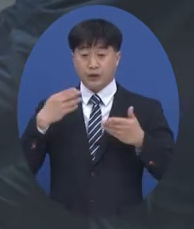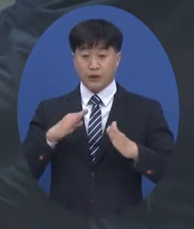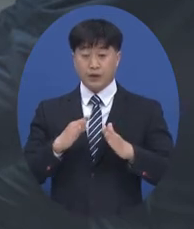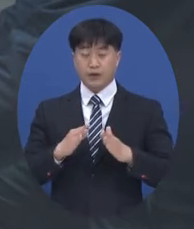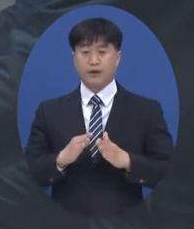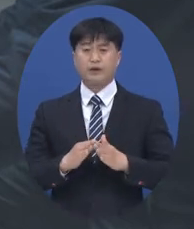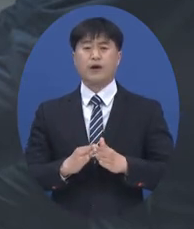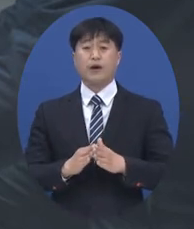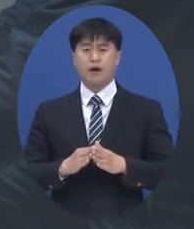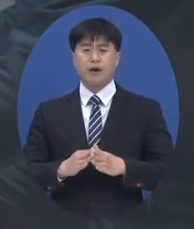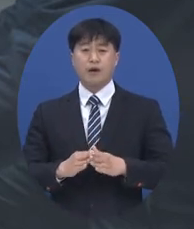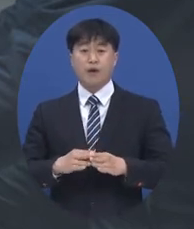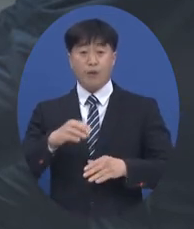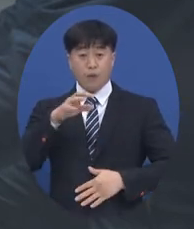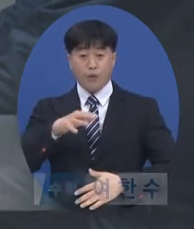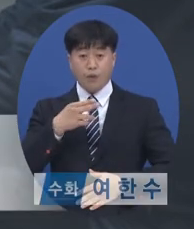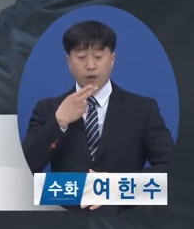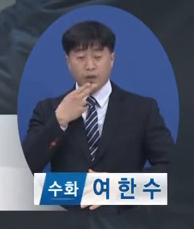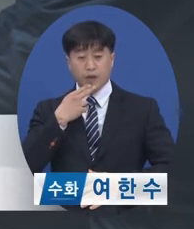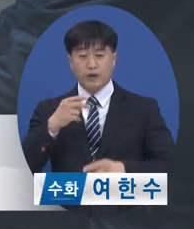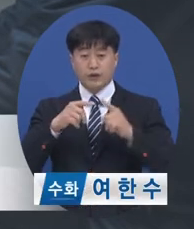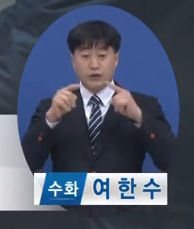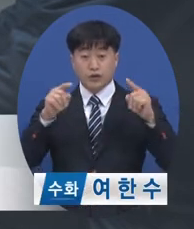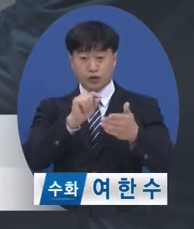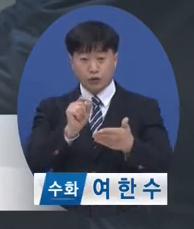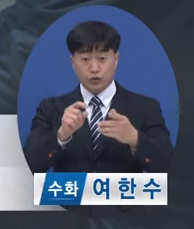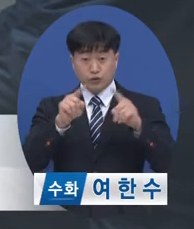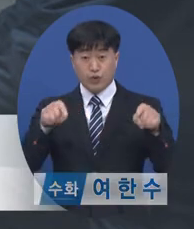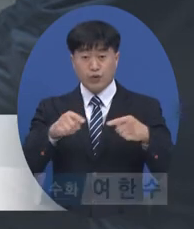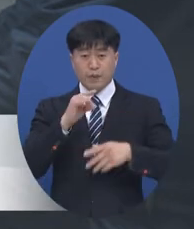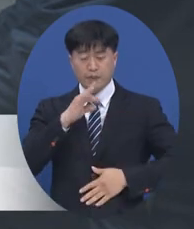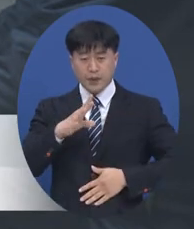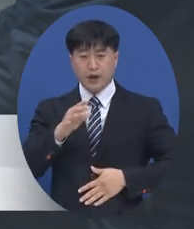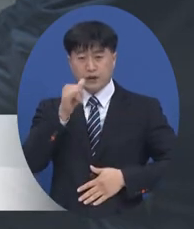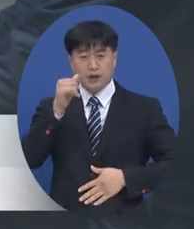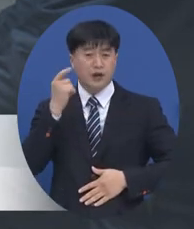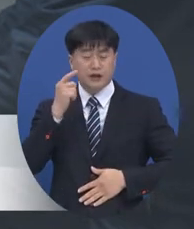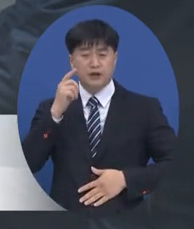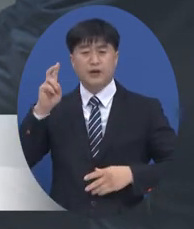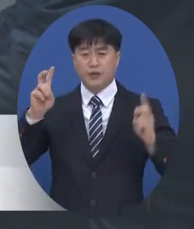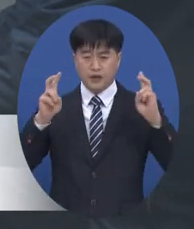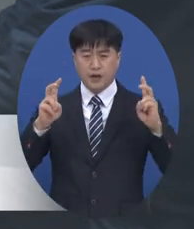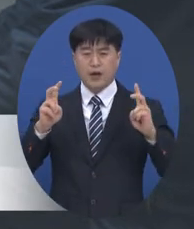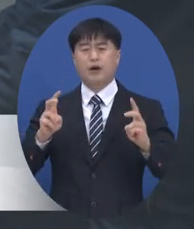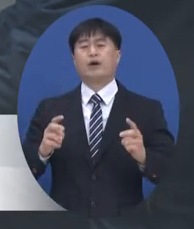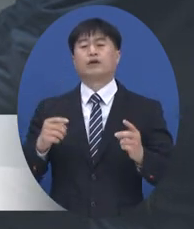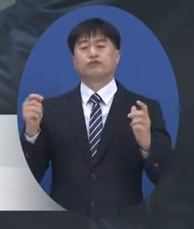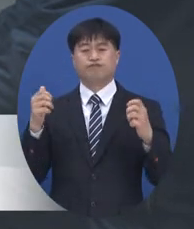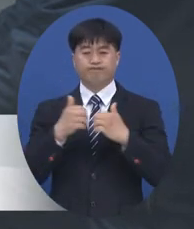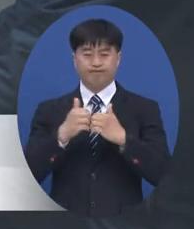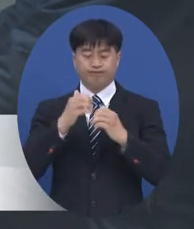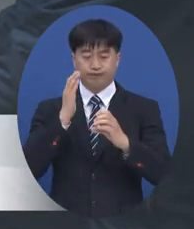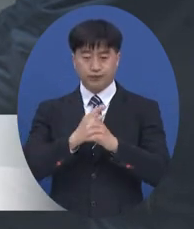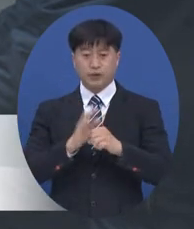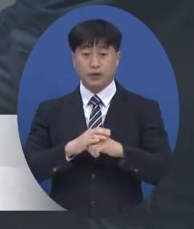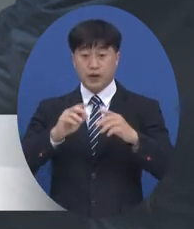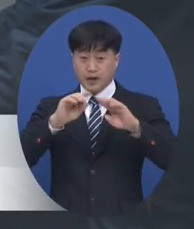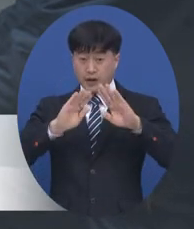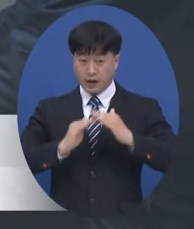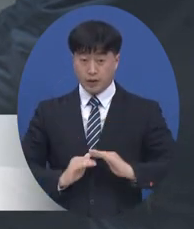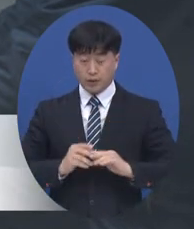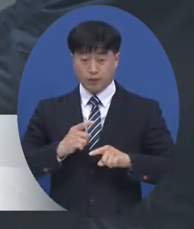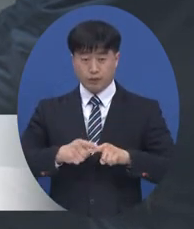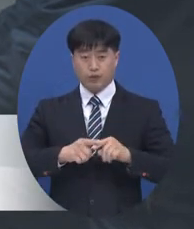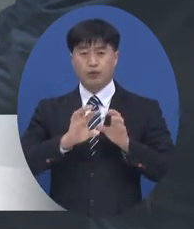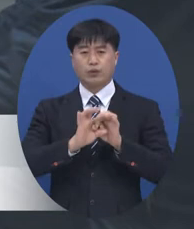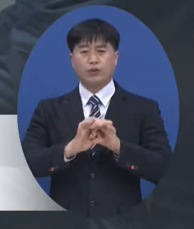경기도가 실체 없이 서류상으로만 존재하는 유령 회사, 이른바 페이퍼 컴퍼니와 전쟁을 벌이고 있는데요. 데이터 분석을 통해